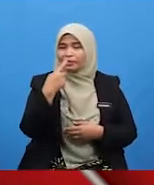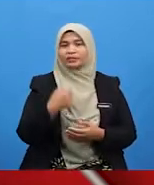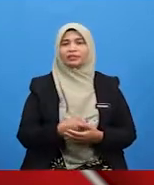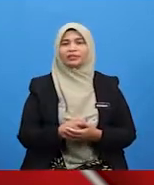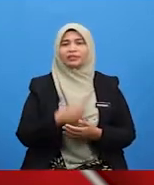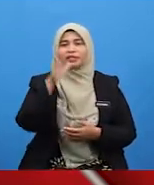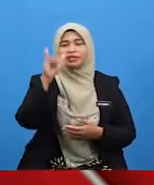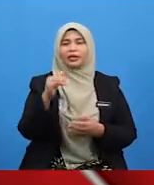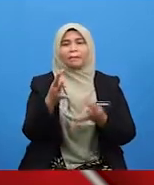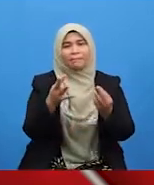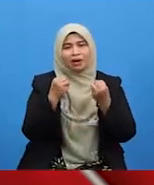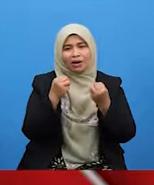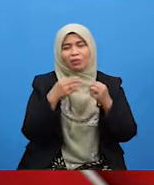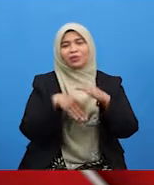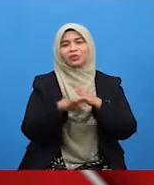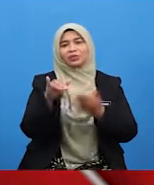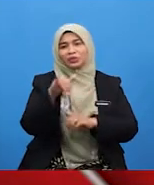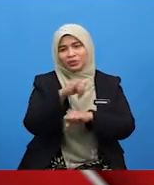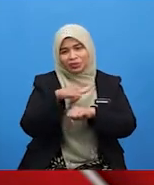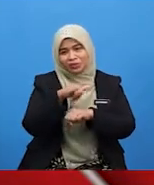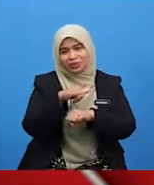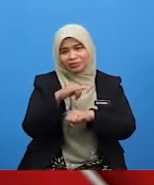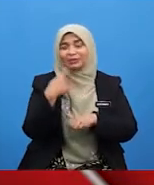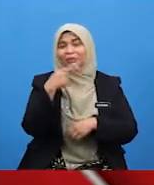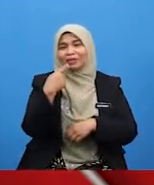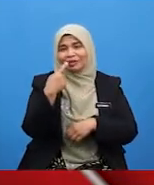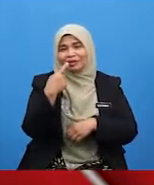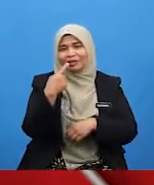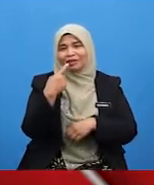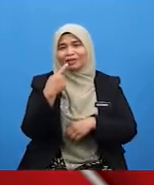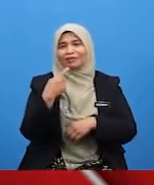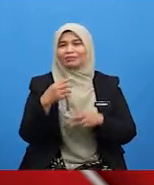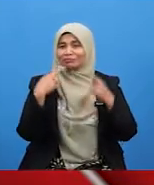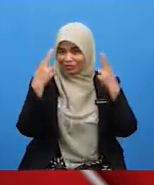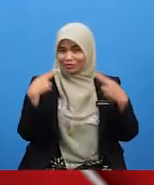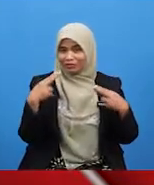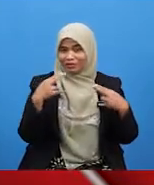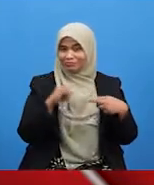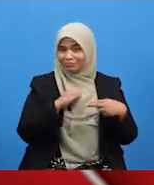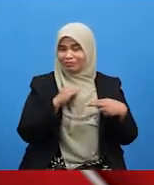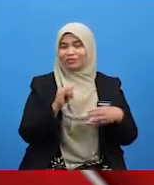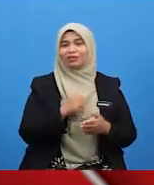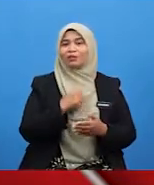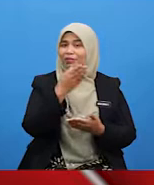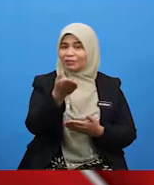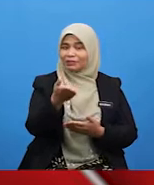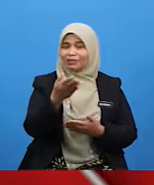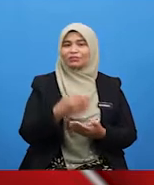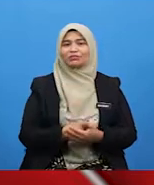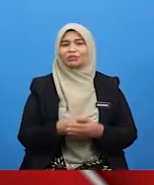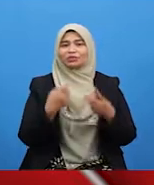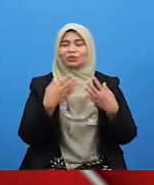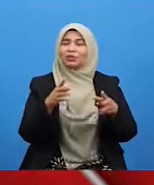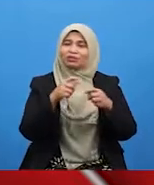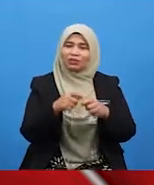siapakah yang ingin masuk ke syurga? Siapa? Ustaz, kamu. Sudah